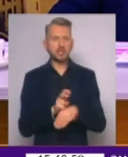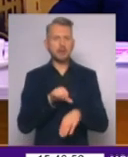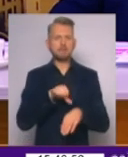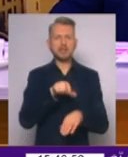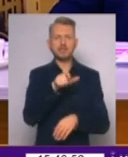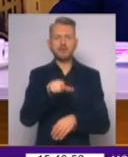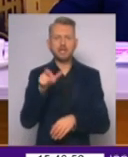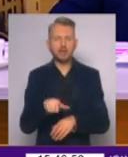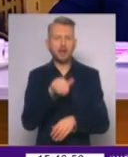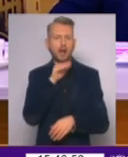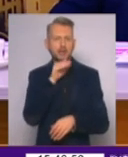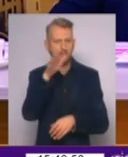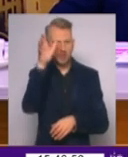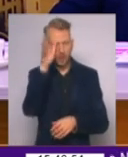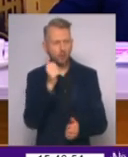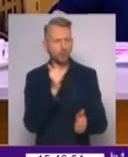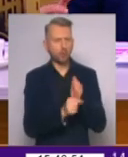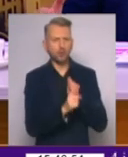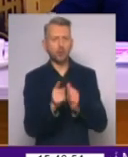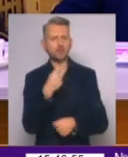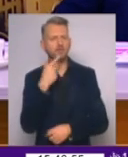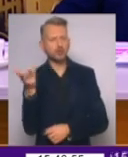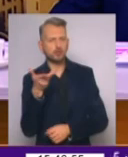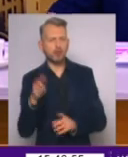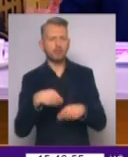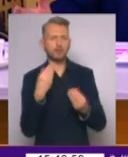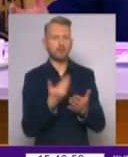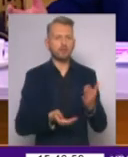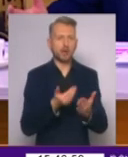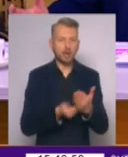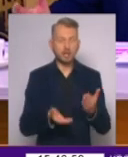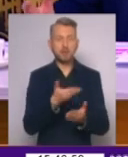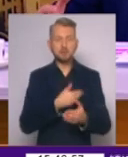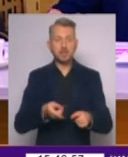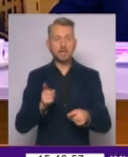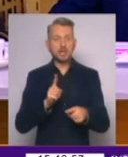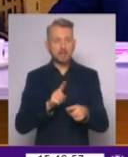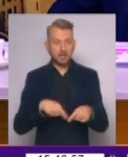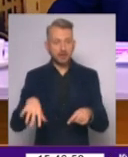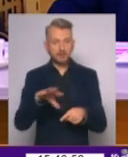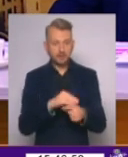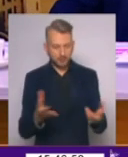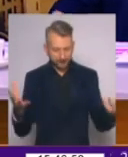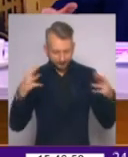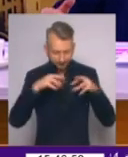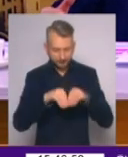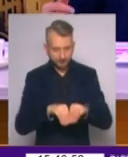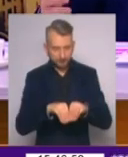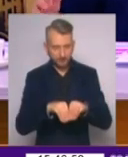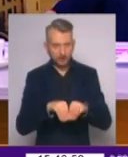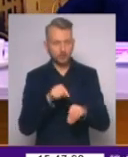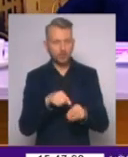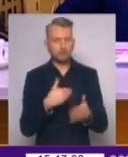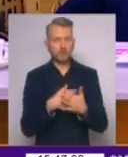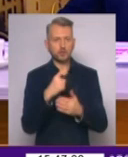і кожен виступав, давав свої поради. Ми все це обібрали в цю, вже, можна сказати,